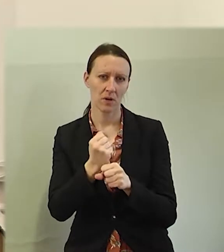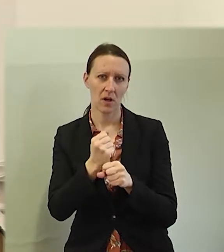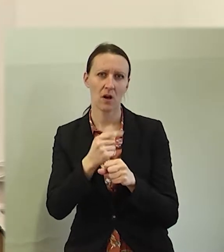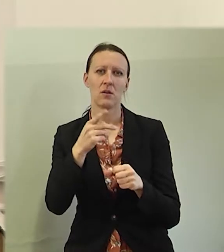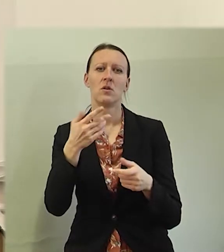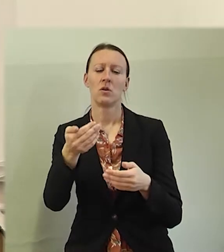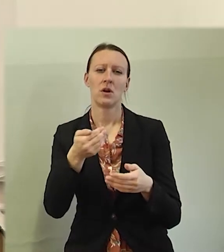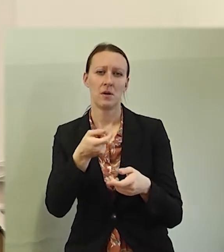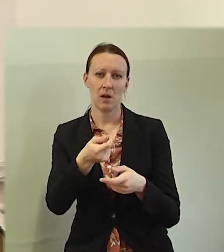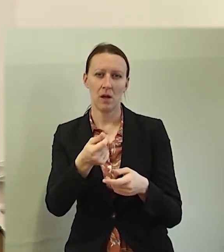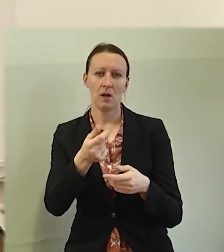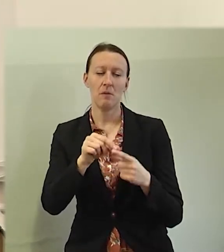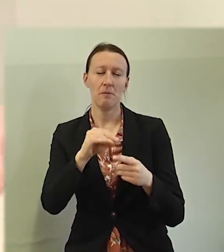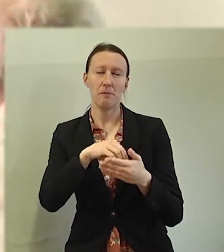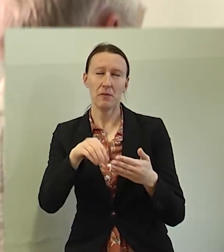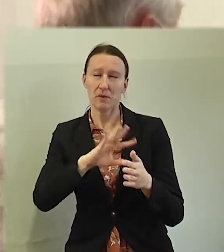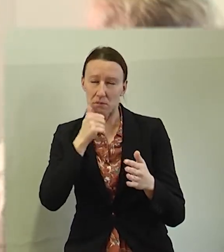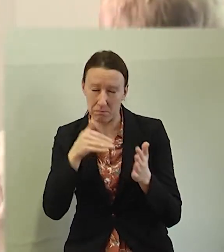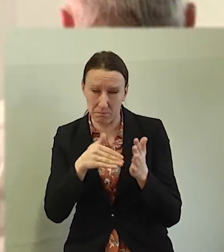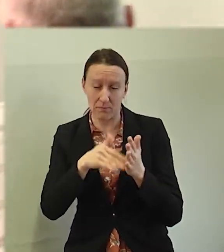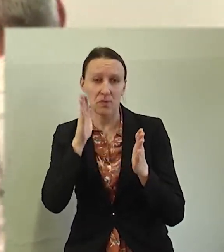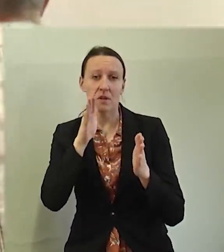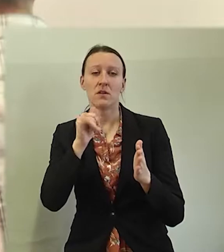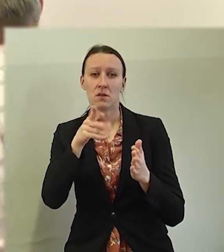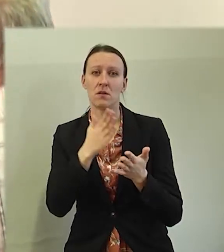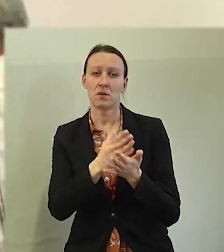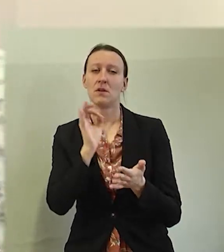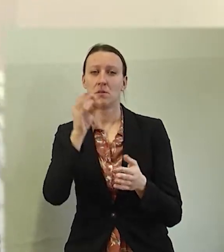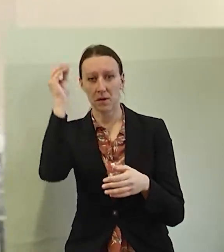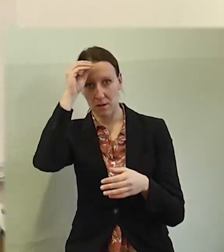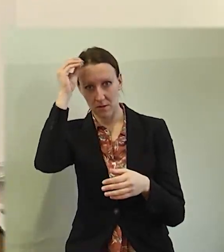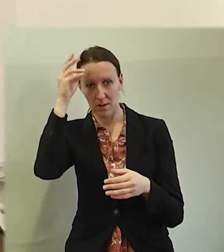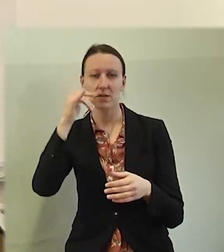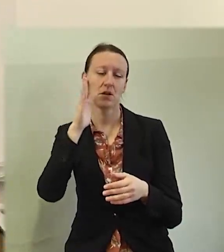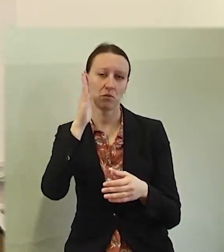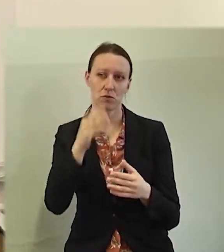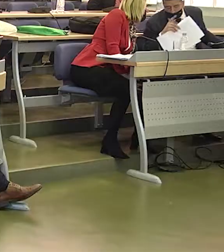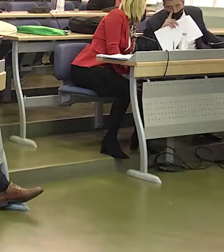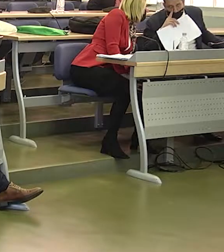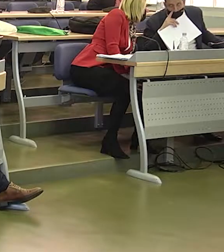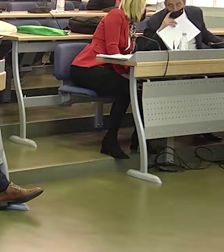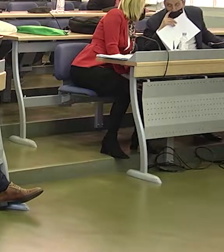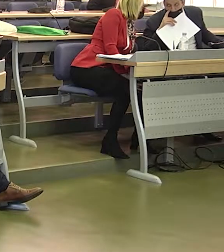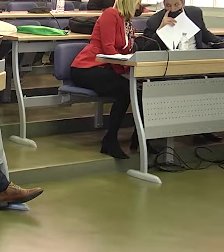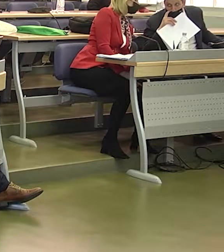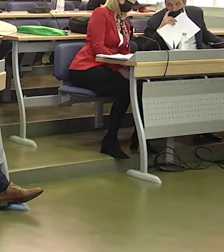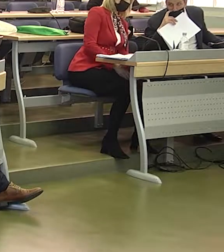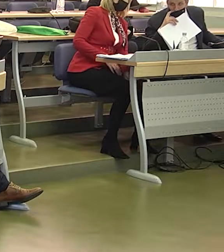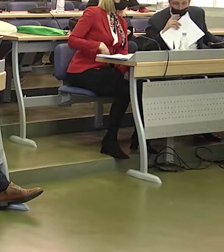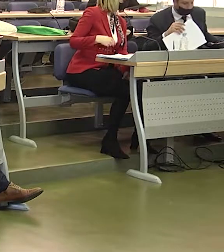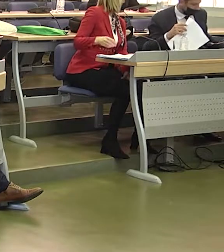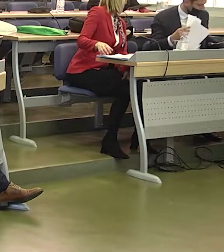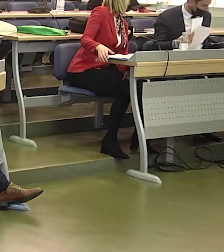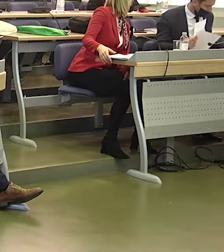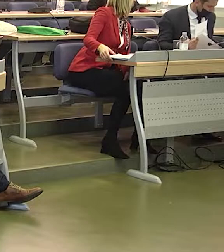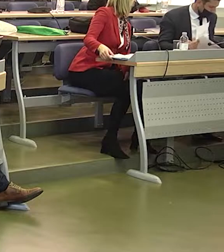unaprijed uplatili prema ugovoru sve što je trebalo. Vjerujem da će ovo biti dobra praksa za ubuduće. Kao što smo rekli, vijećnici